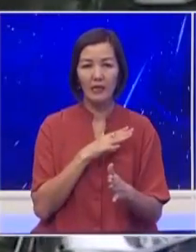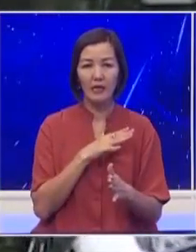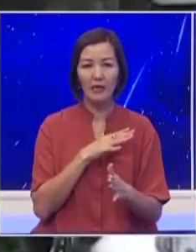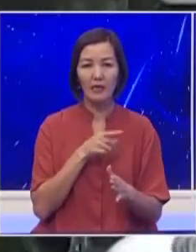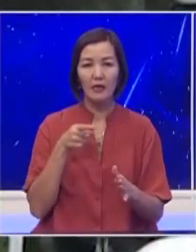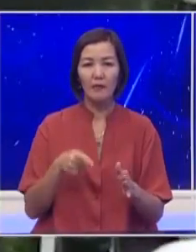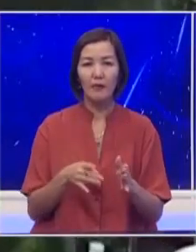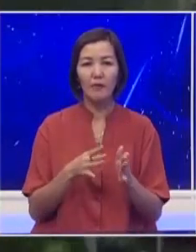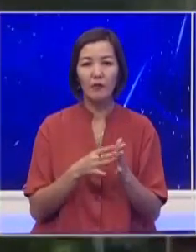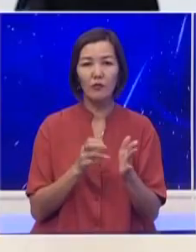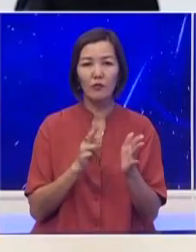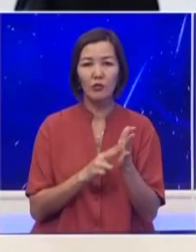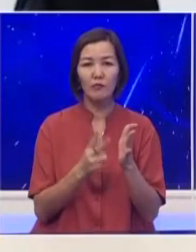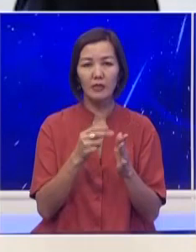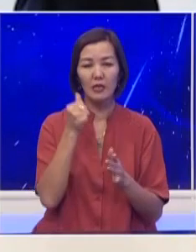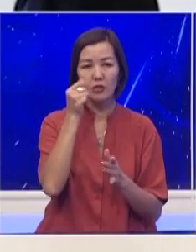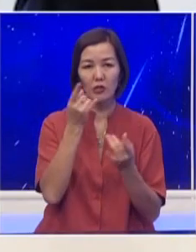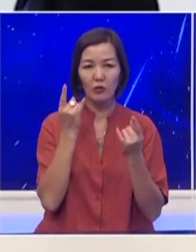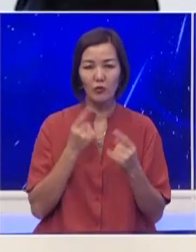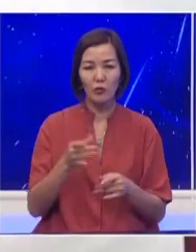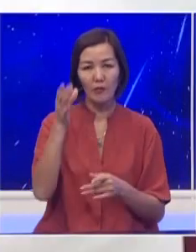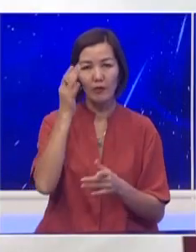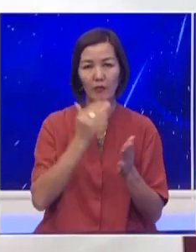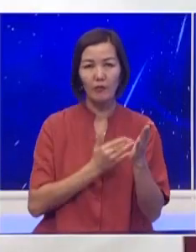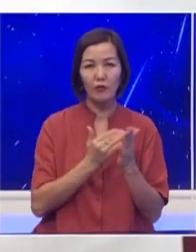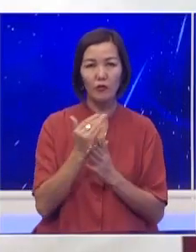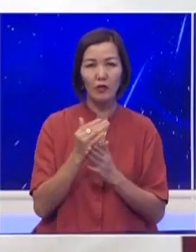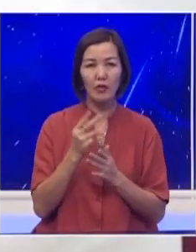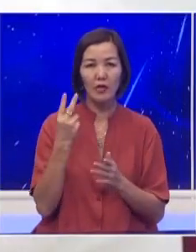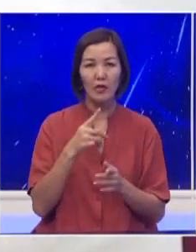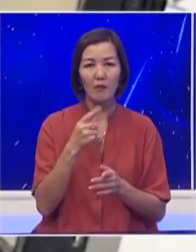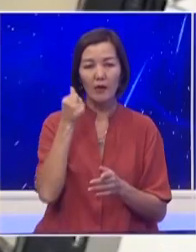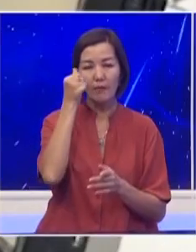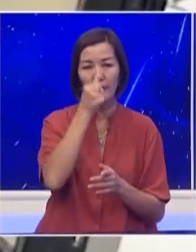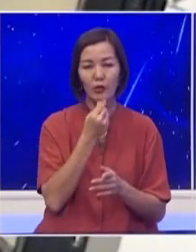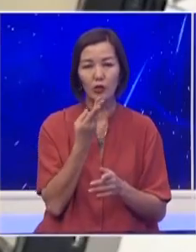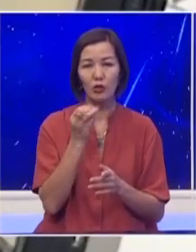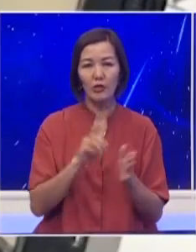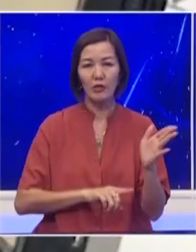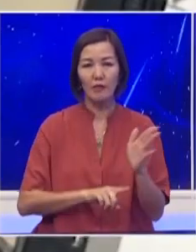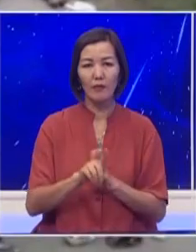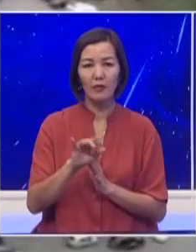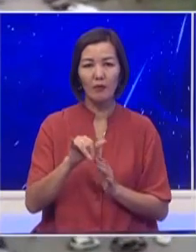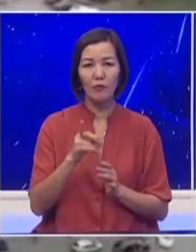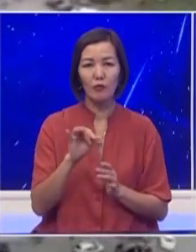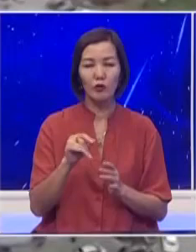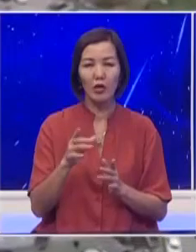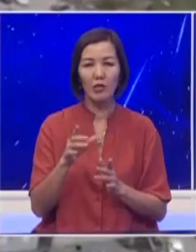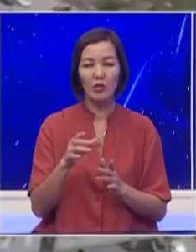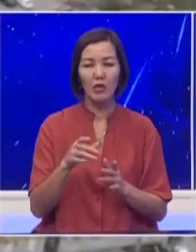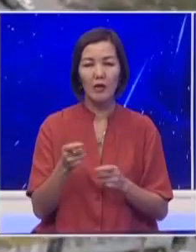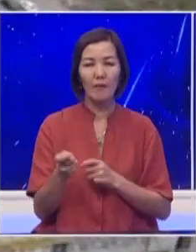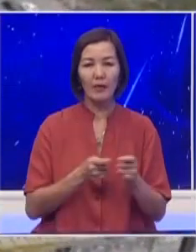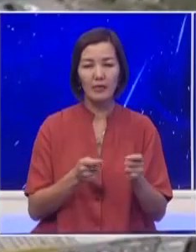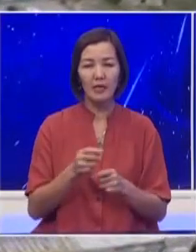Рыскелдіұлы 1972 жылы туған, білімі жоғары. 2021 жылдың шілдесінен бастап Ұзынағаш округінің басқарады.